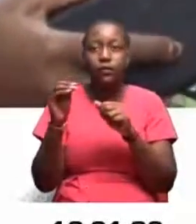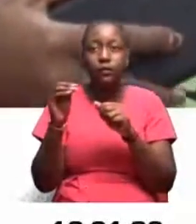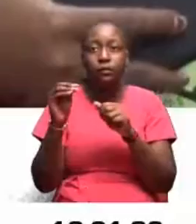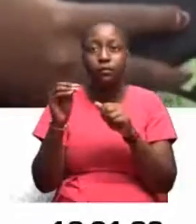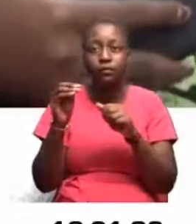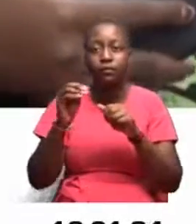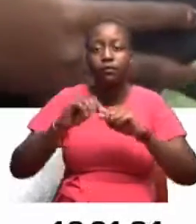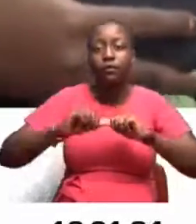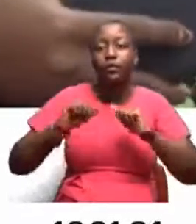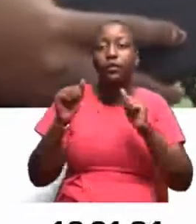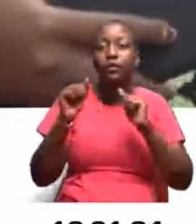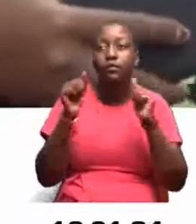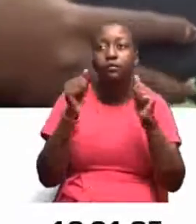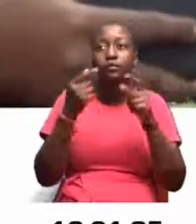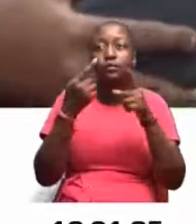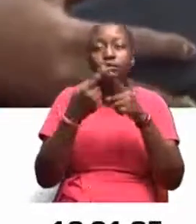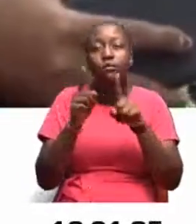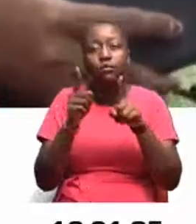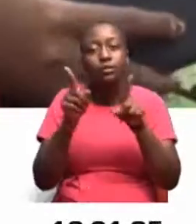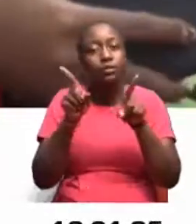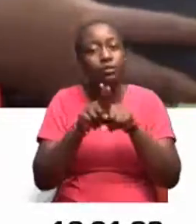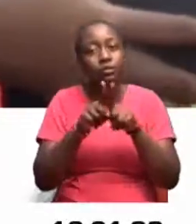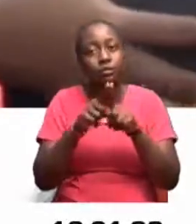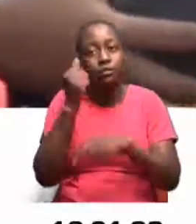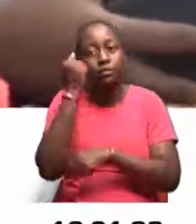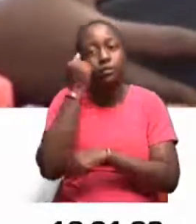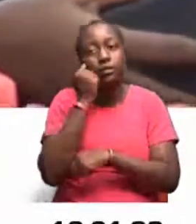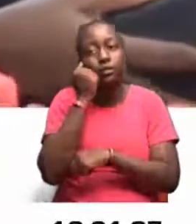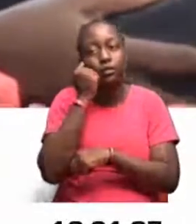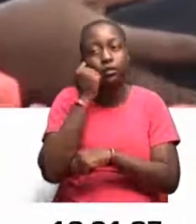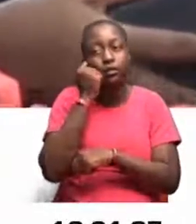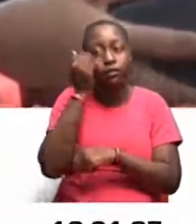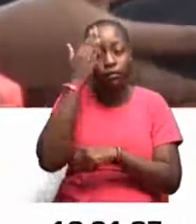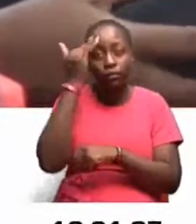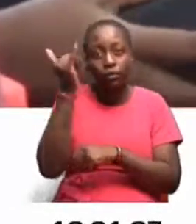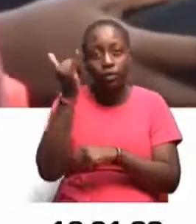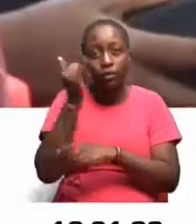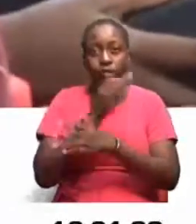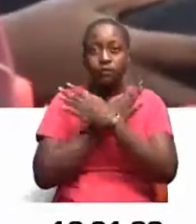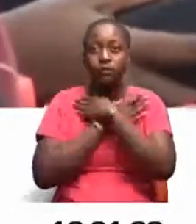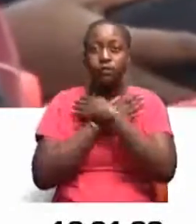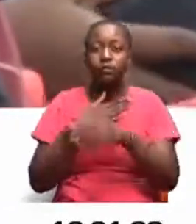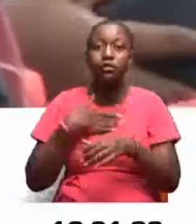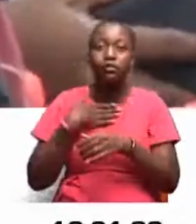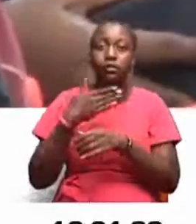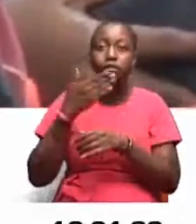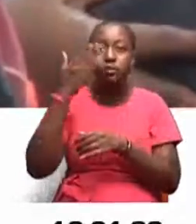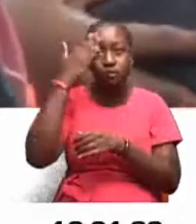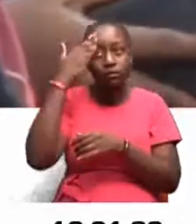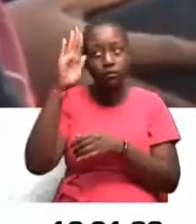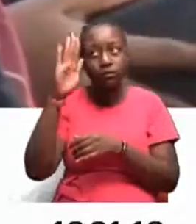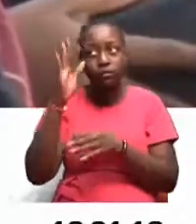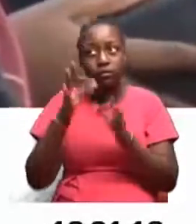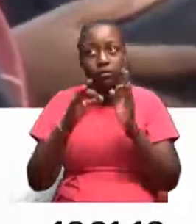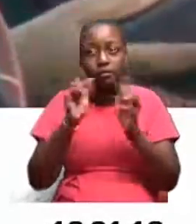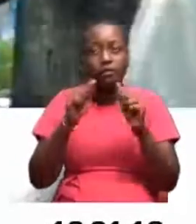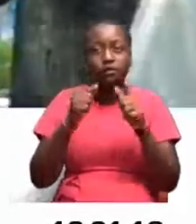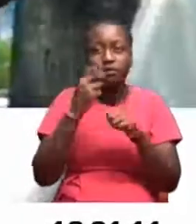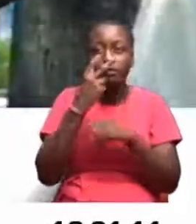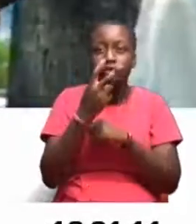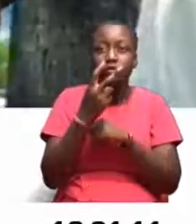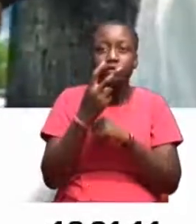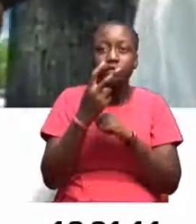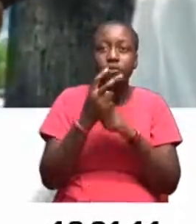lakini bado tuna huzuni kwamba wenzetu hatujui tutawaona ama ndio wameenda kabisa kabisa.